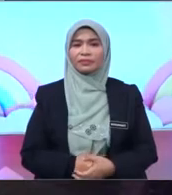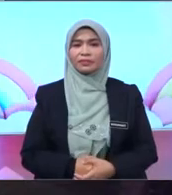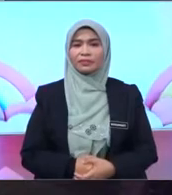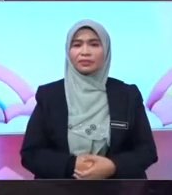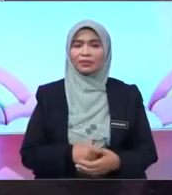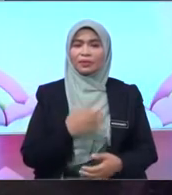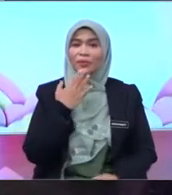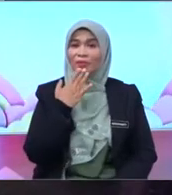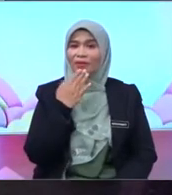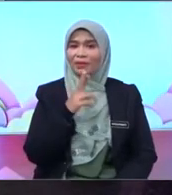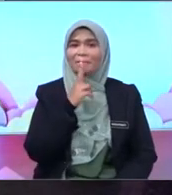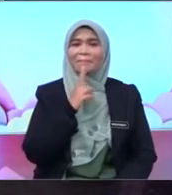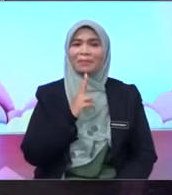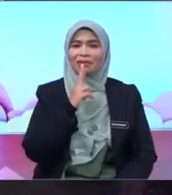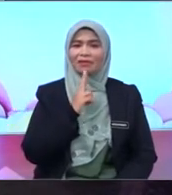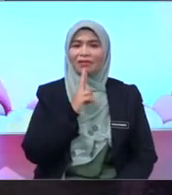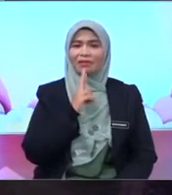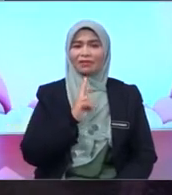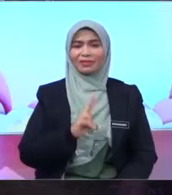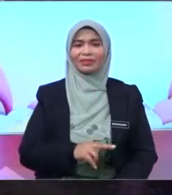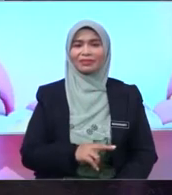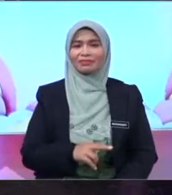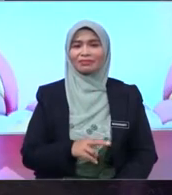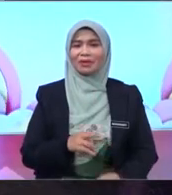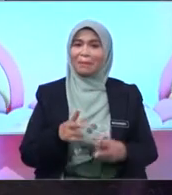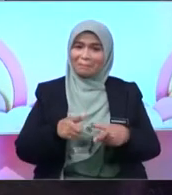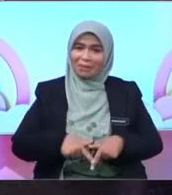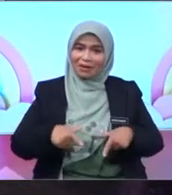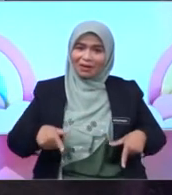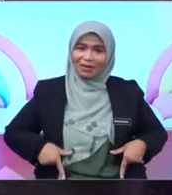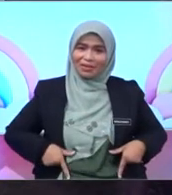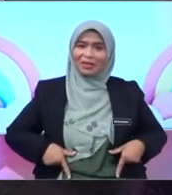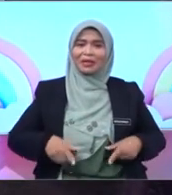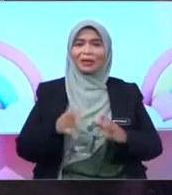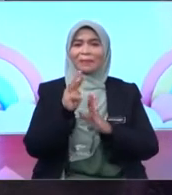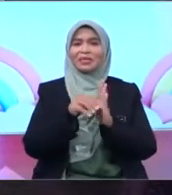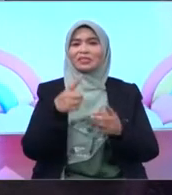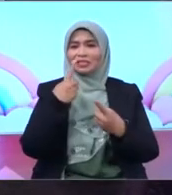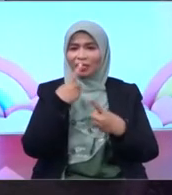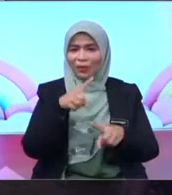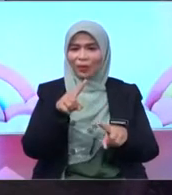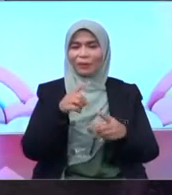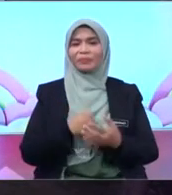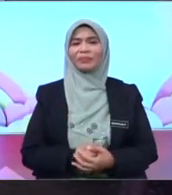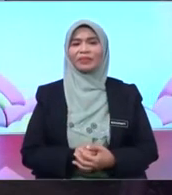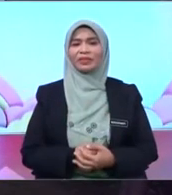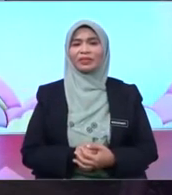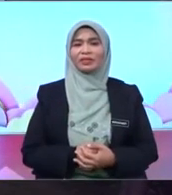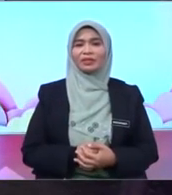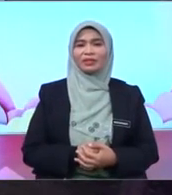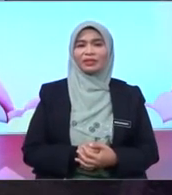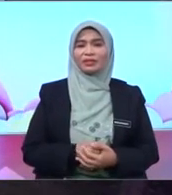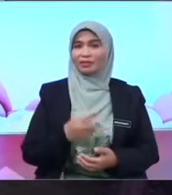Mirror Mirror you berani menjawab Mira berani menjawab Oke